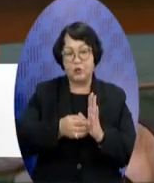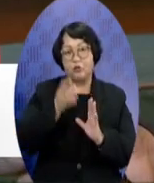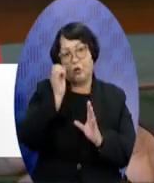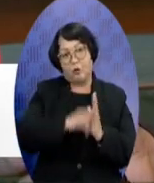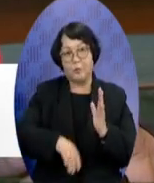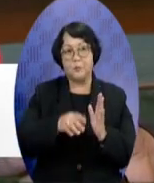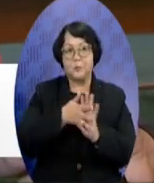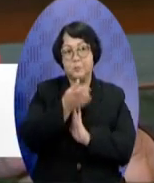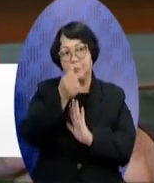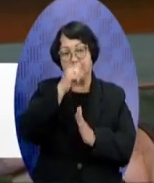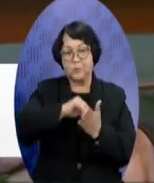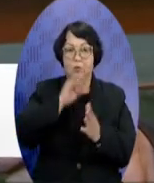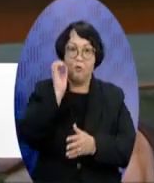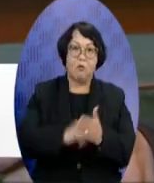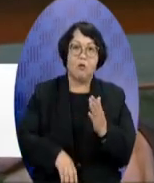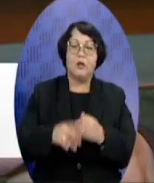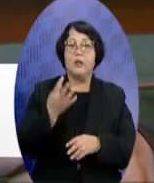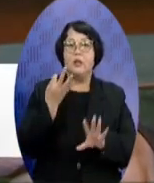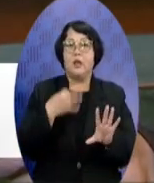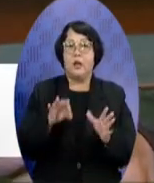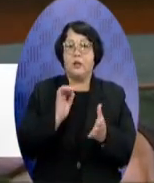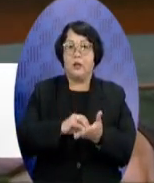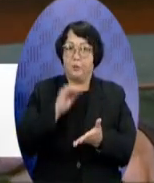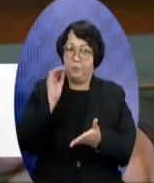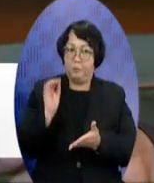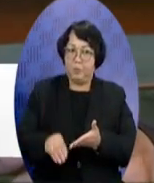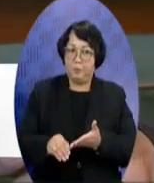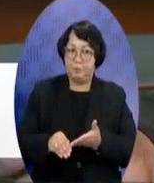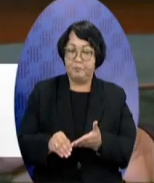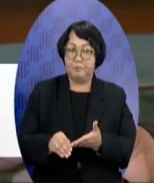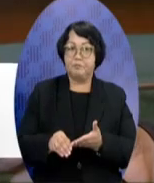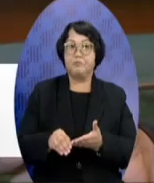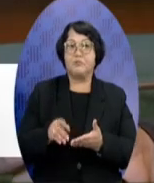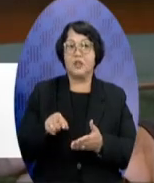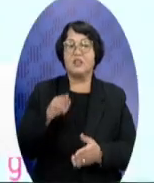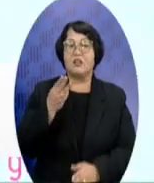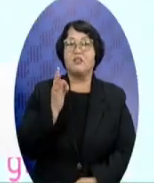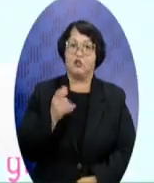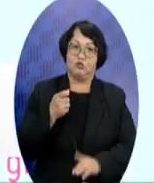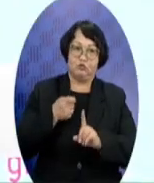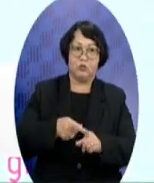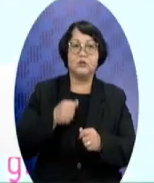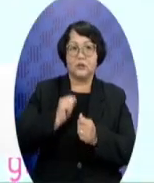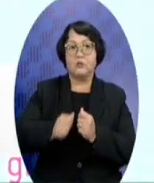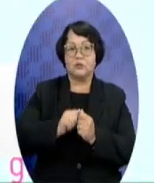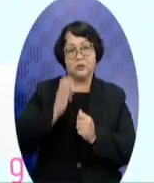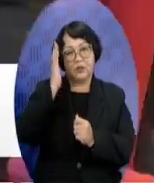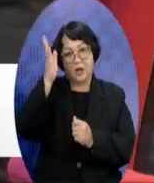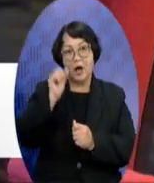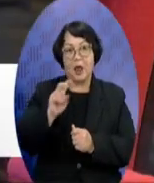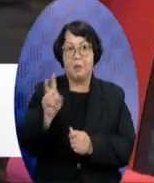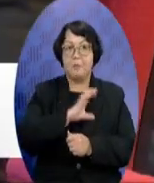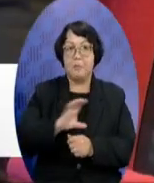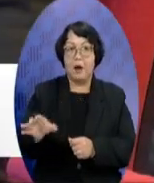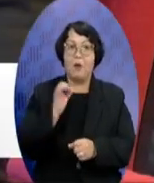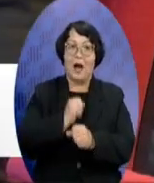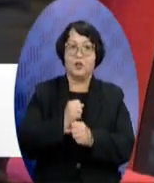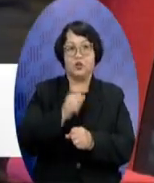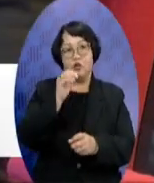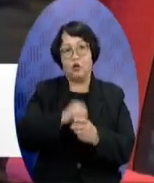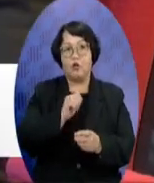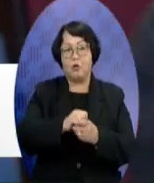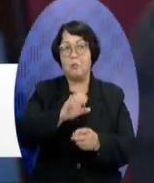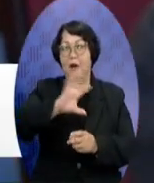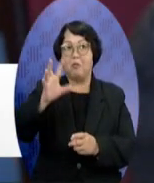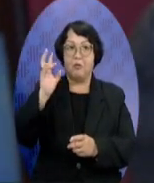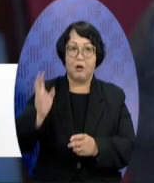оруулсан. Нийтдээ 80 тэрбум төгрөгийг энэ одоо тэтгэлдүү зарцуулна. Цаашид аж ахуйн нэгжүүд ажил олгогчид мэрэгжлийн